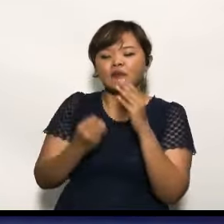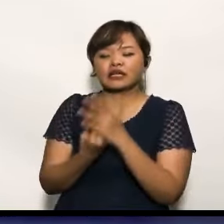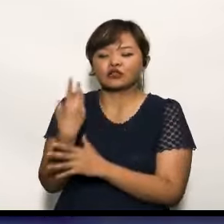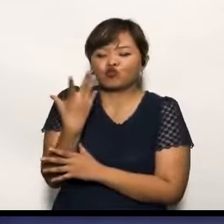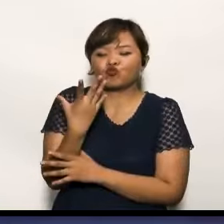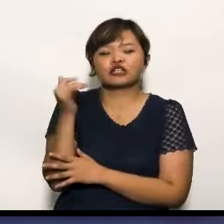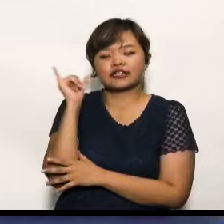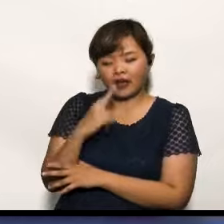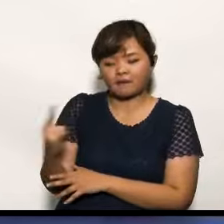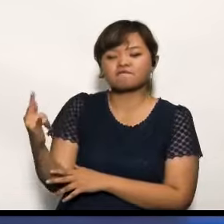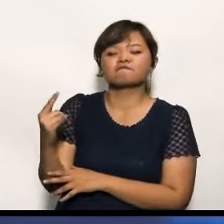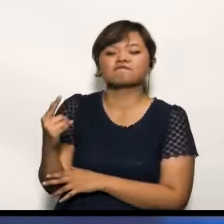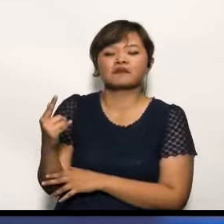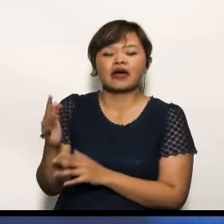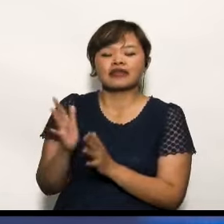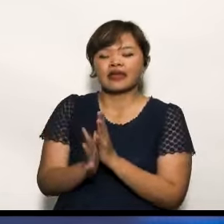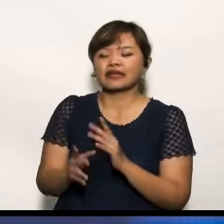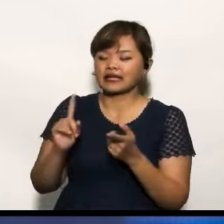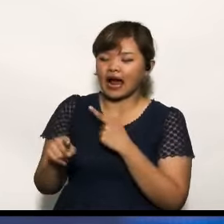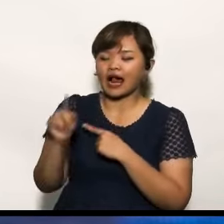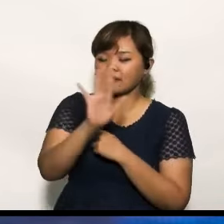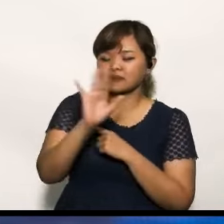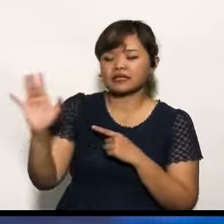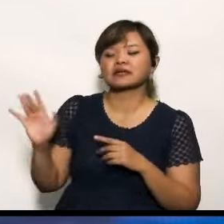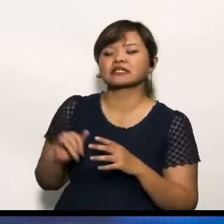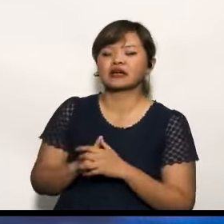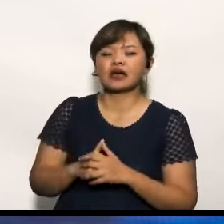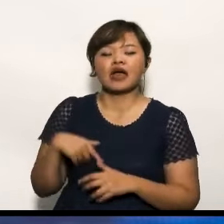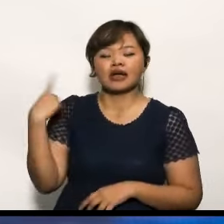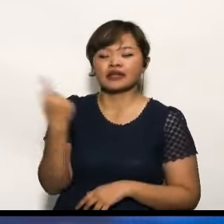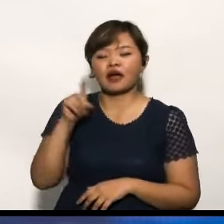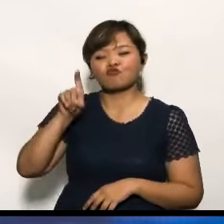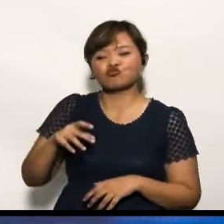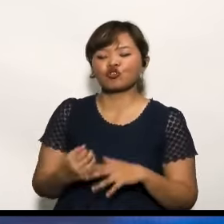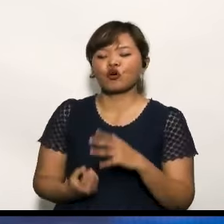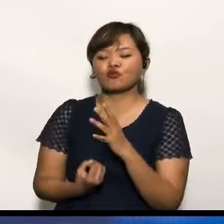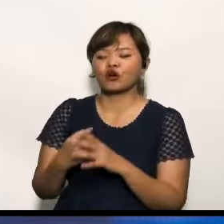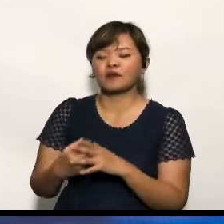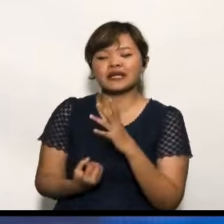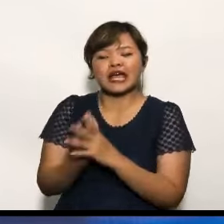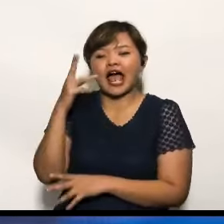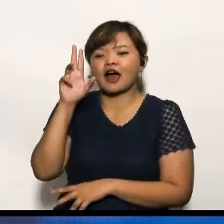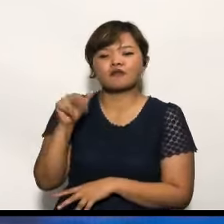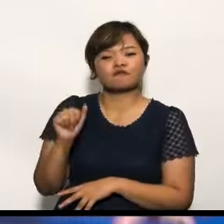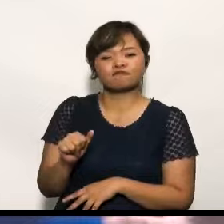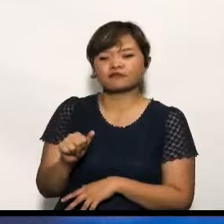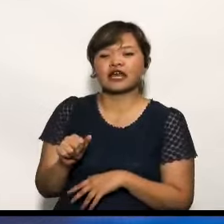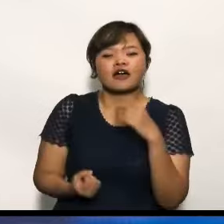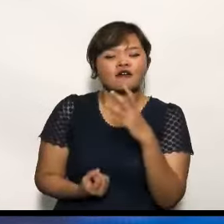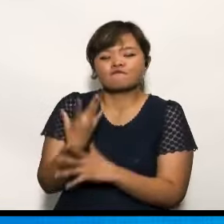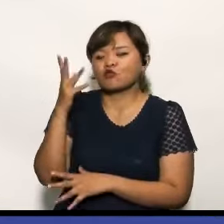kita belajar mengenal satu sama lain, di sini dikatakan kita perlu grow. Oke? Kita perlu